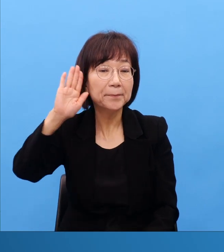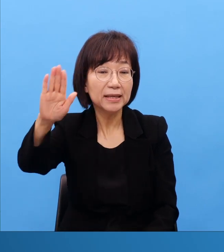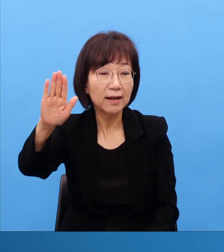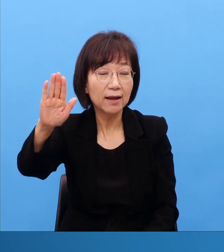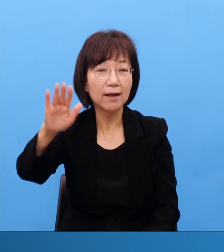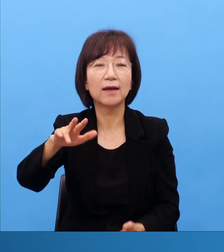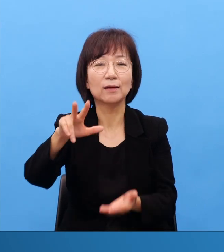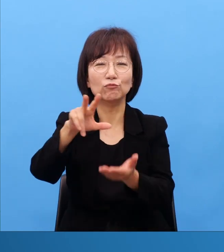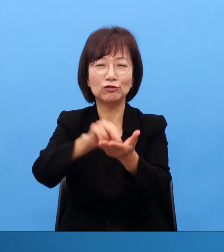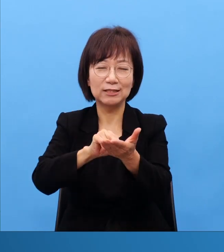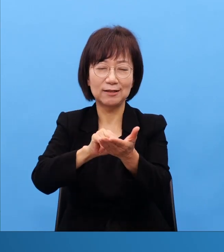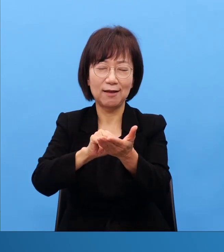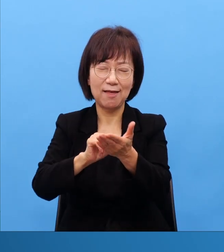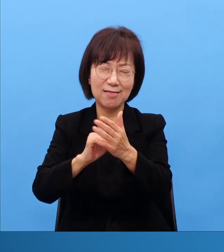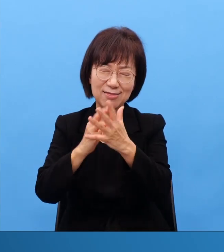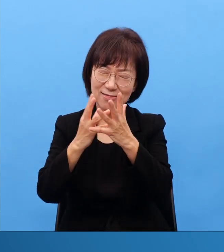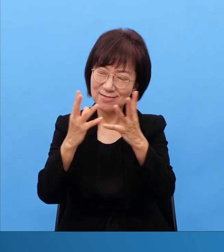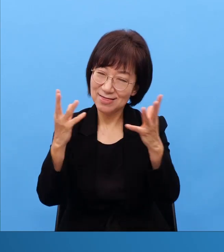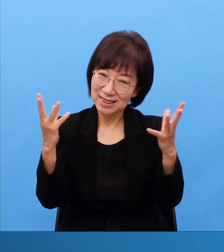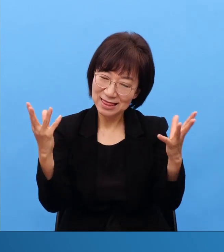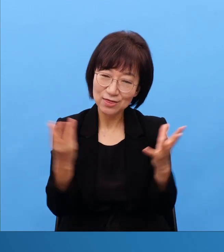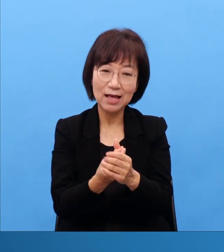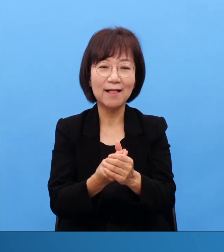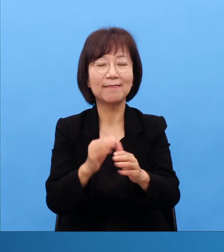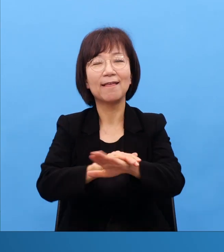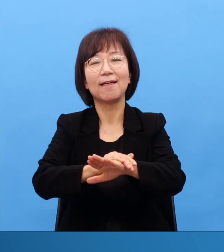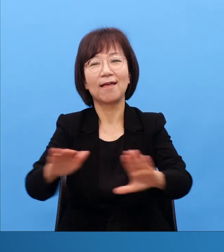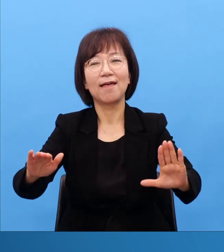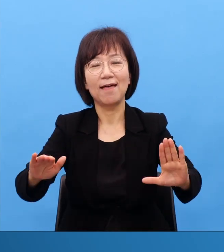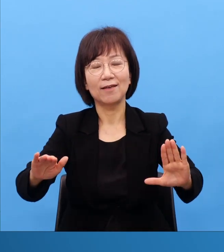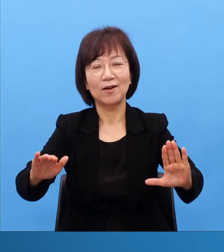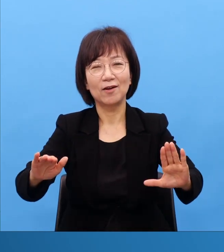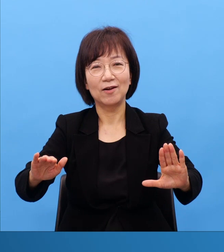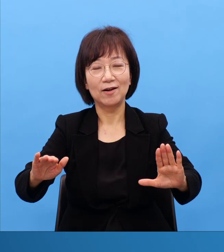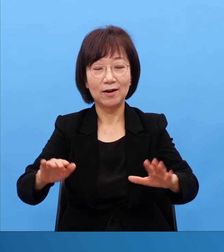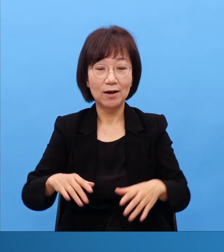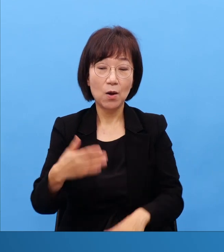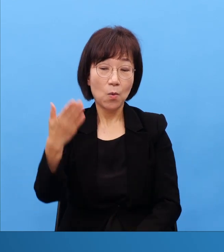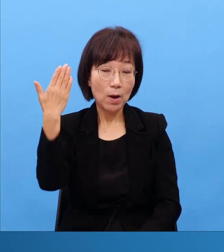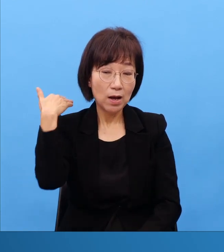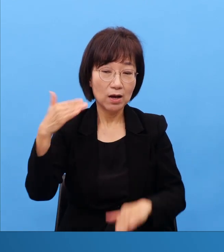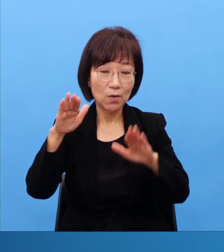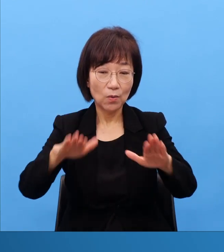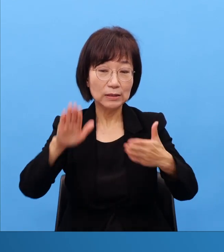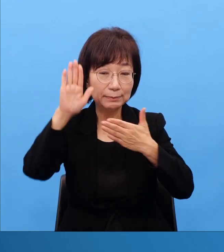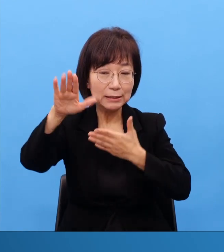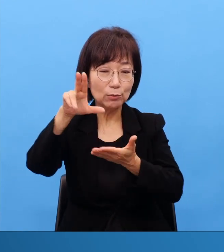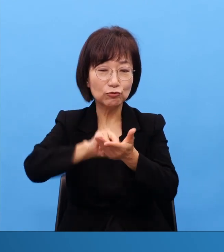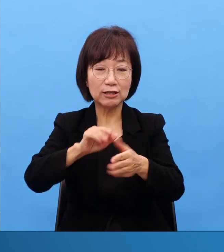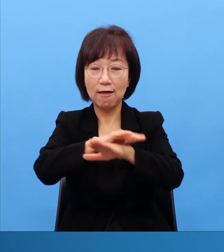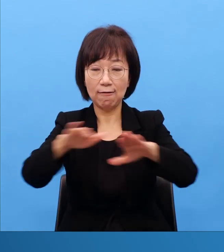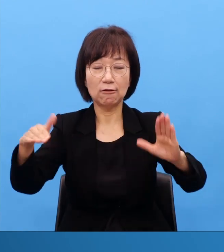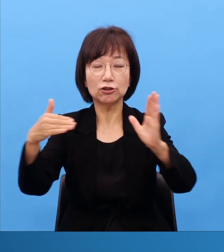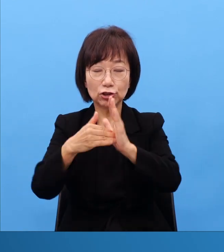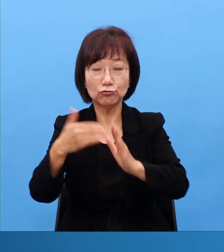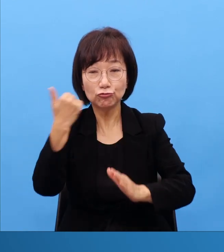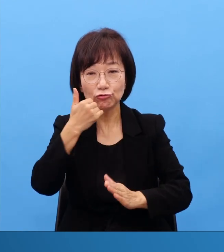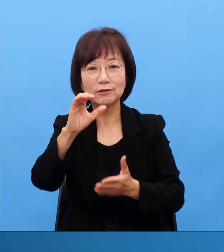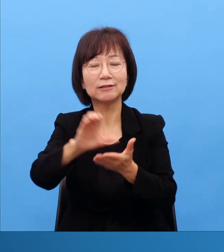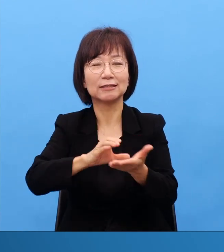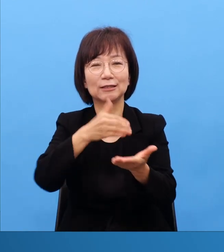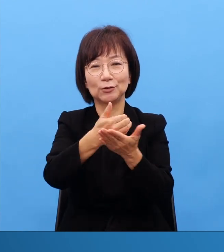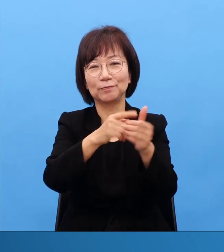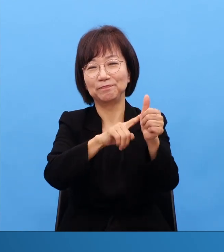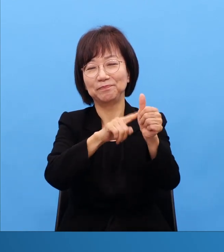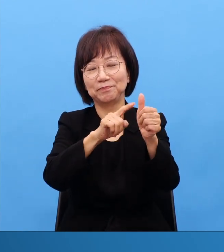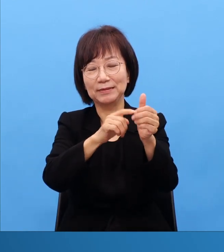problem. 다 끝낸 거요. It's finished. 이 언약을 딱 붙잡으시오. Hold on to this covenant. 여기 여러분 주역입니다. You are the main figures of this. 지금부터 시작 잘 안 되거든 잘